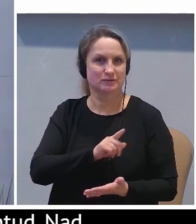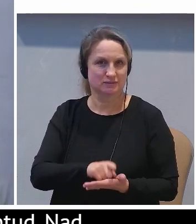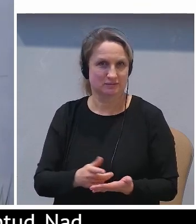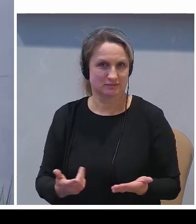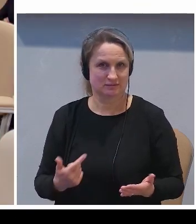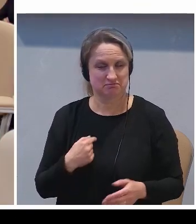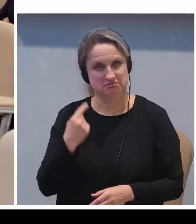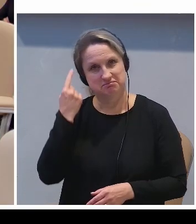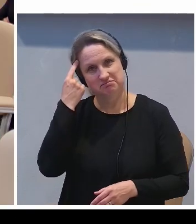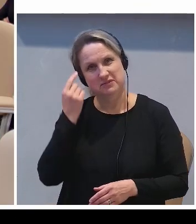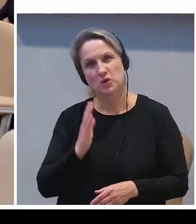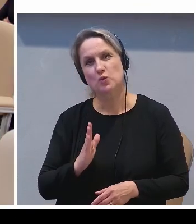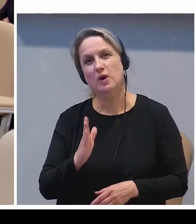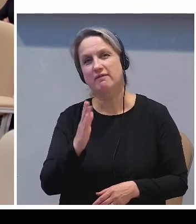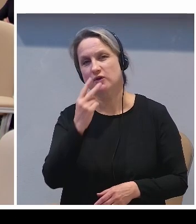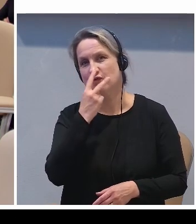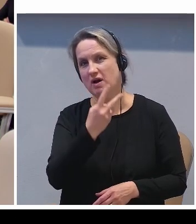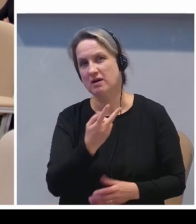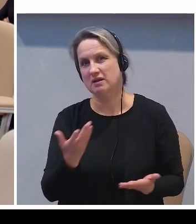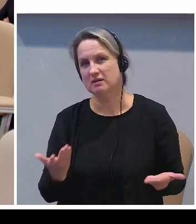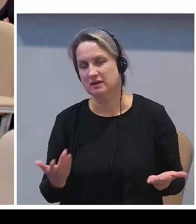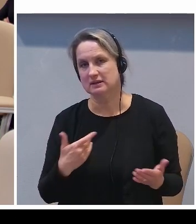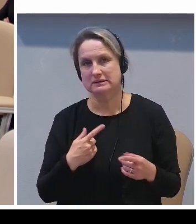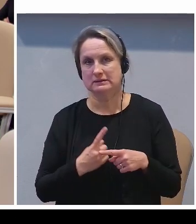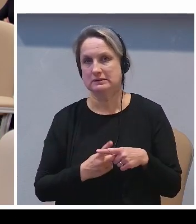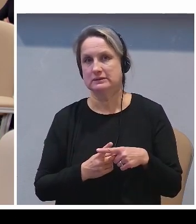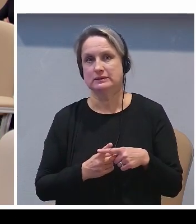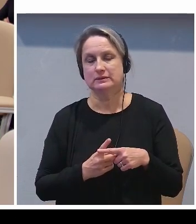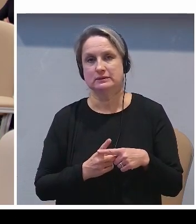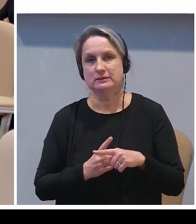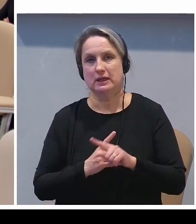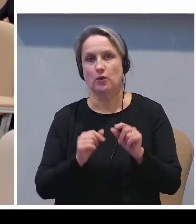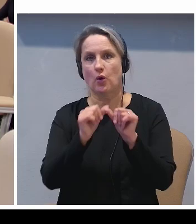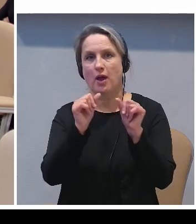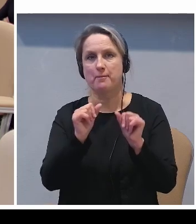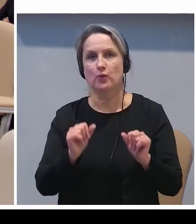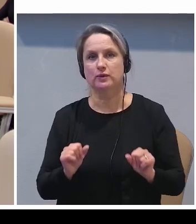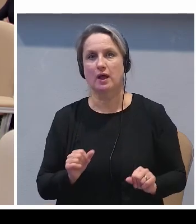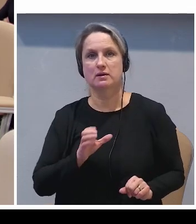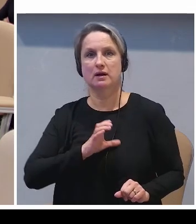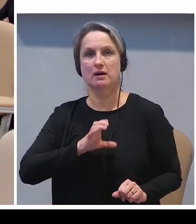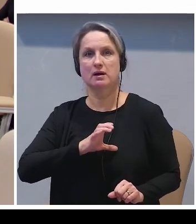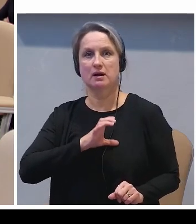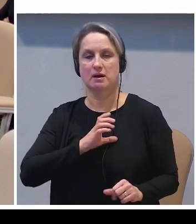Ma leian, et tulevikku silmas pidades ei tohiks see olla kehtiv mudel.